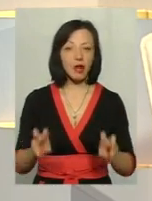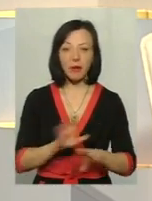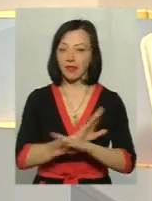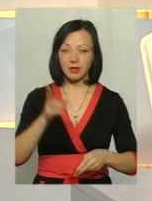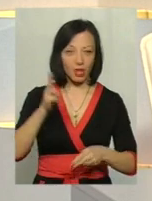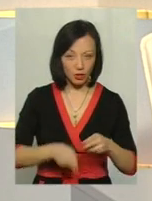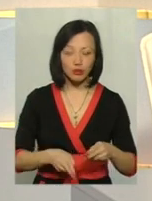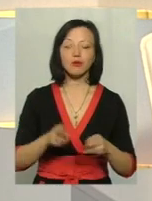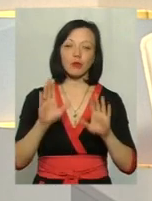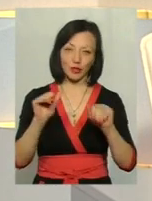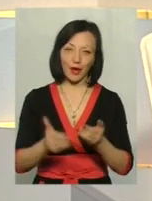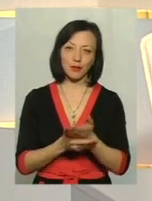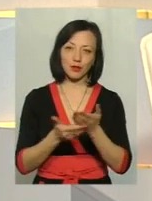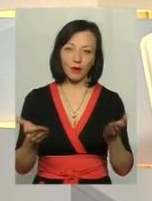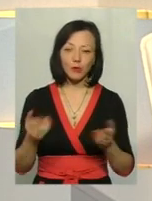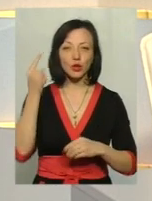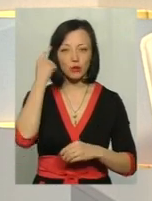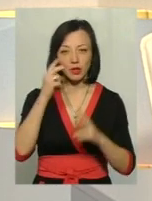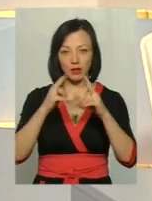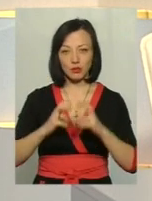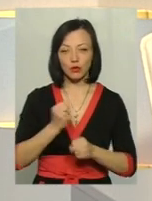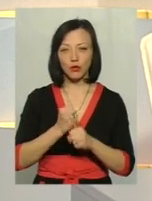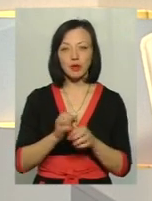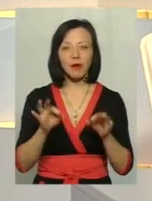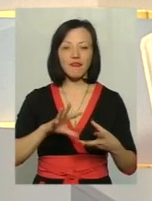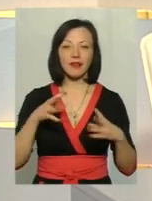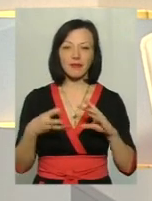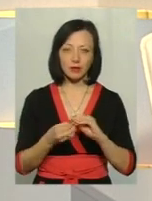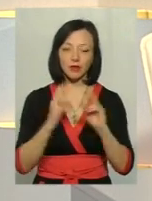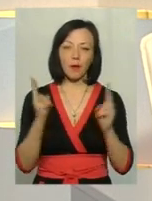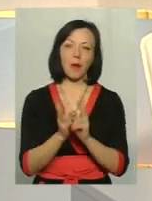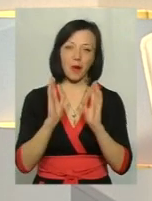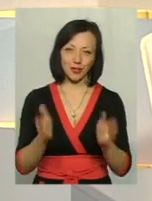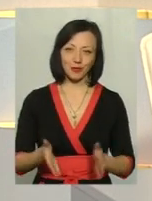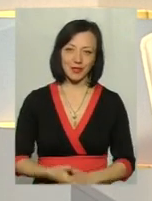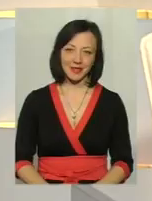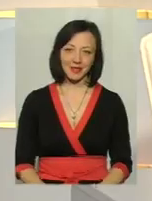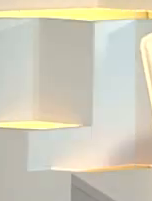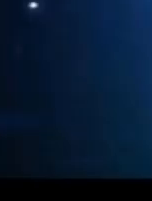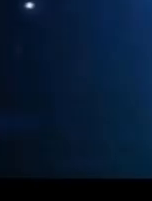вичерпана, але ми прощаємося. Думайте, аналізуйте, робіть правильні висновки. Побачимось.